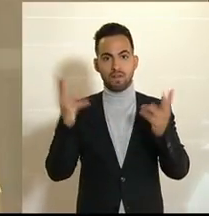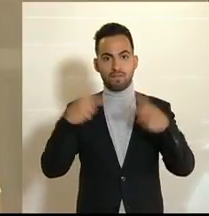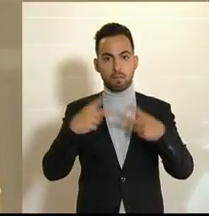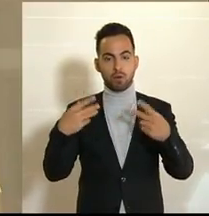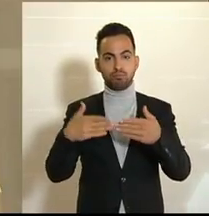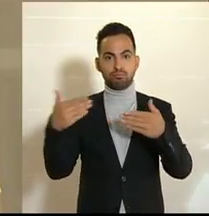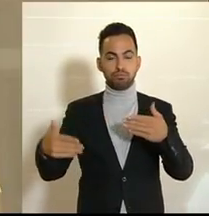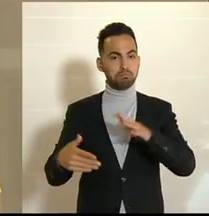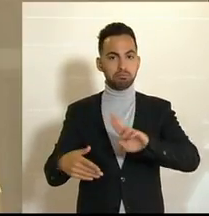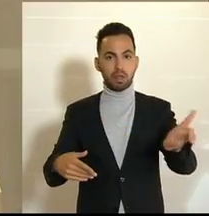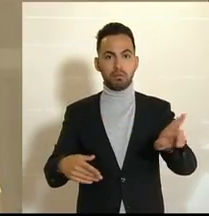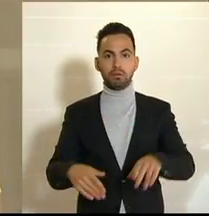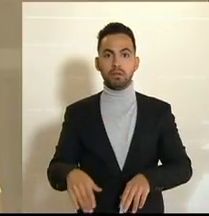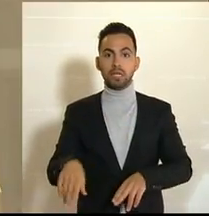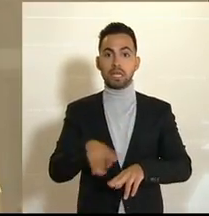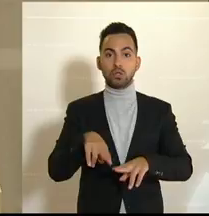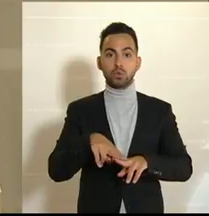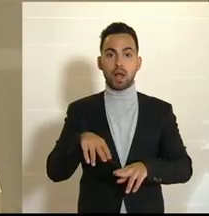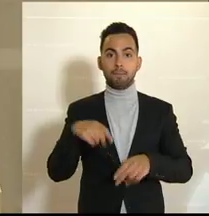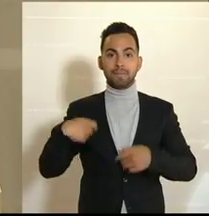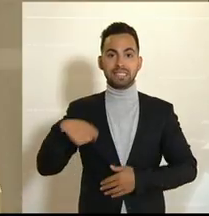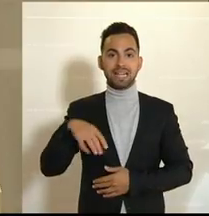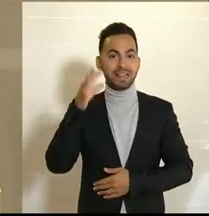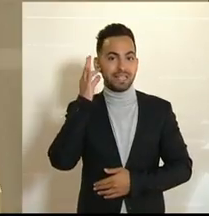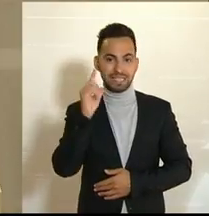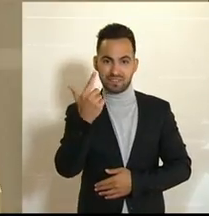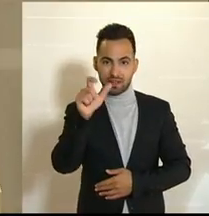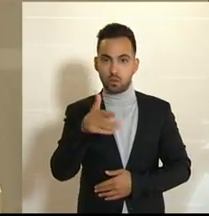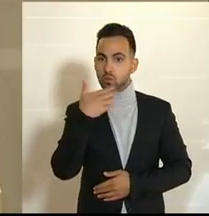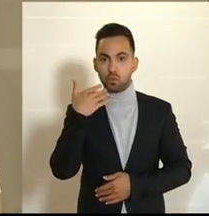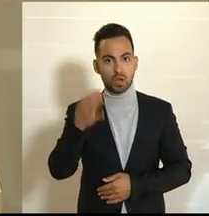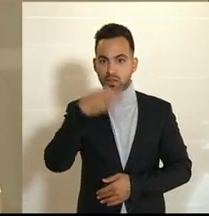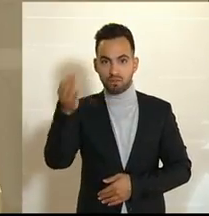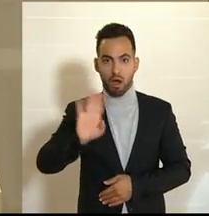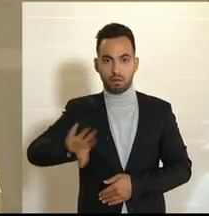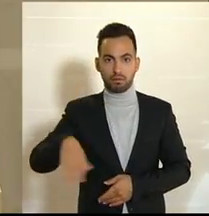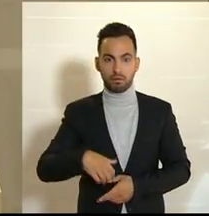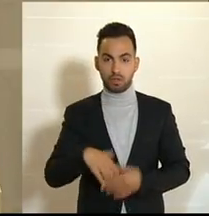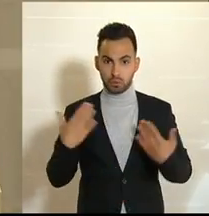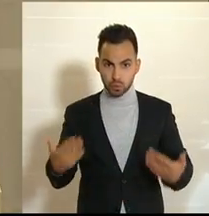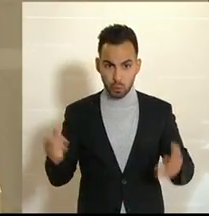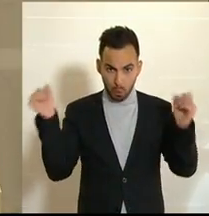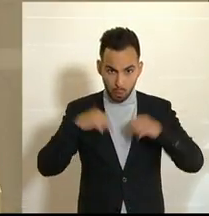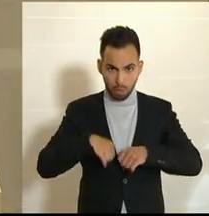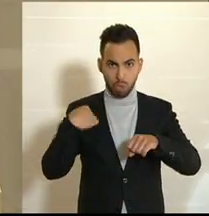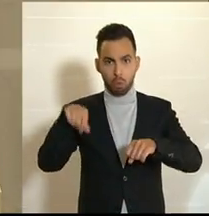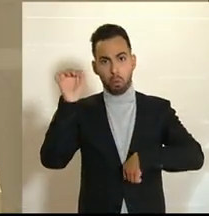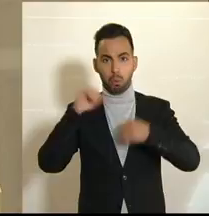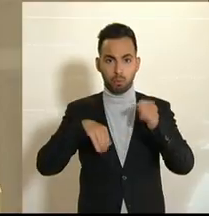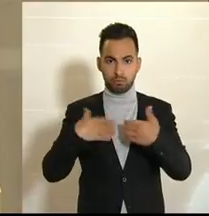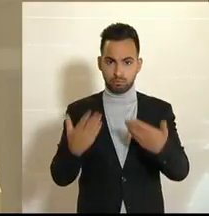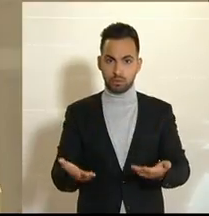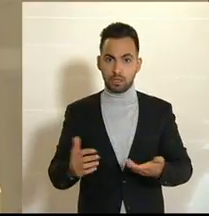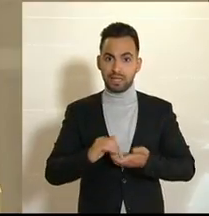Die zweite Nationalratspräsidentin wurde gar nicht nach dem Personalplan gefragt. Das ist nicht das Einvernehmen, das wir wollen. Dieses Einvernehmen